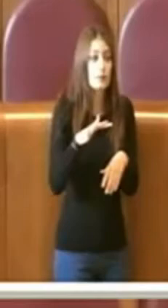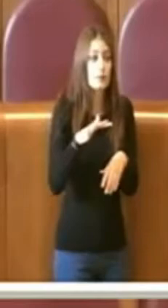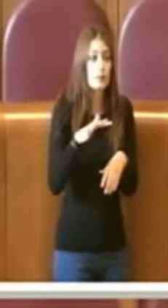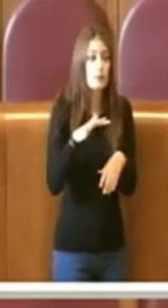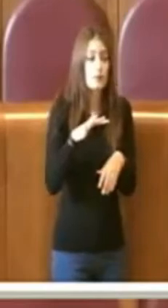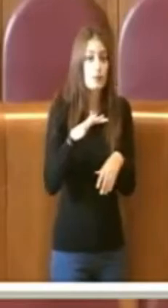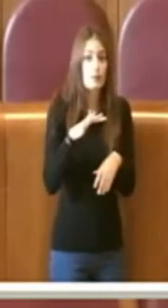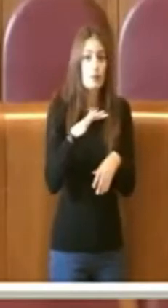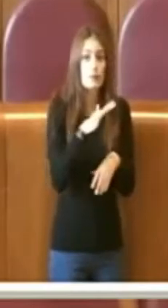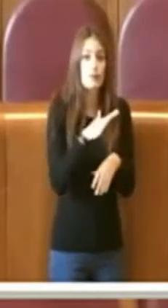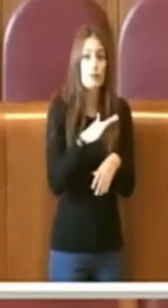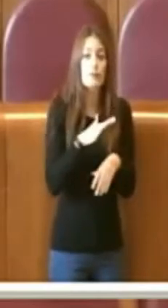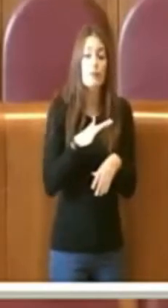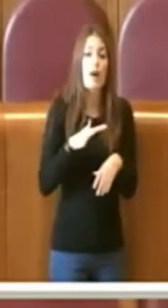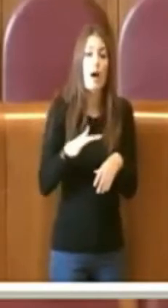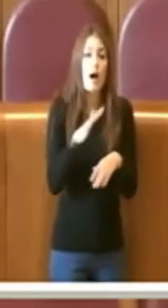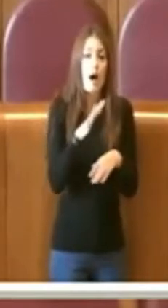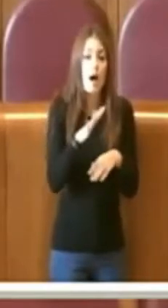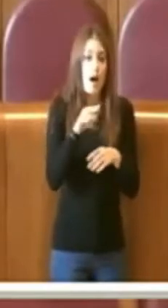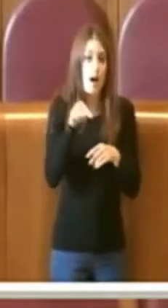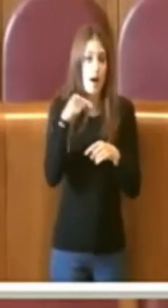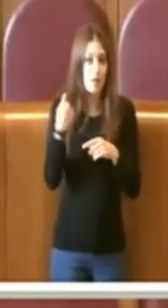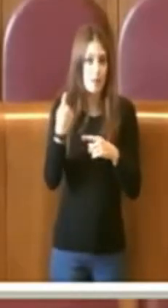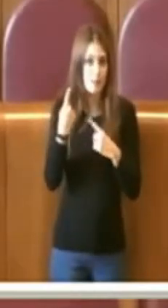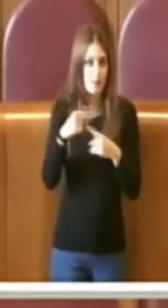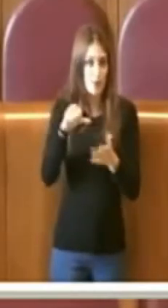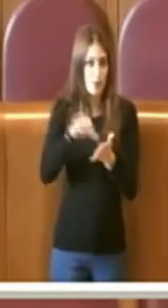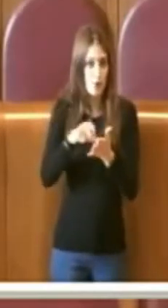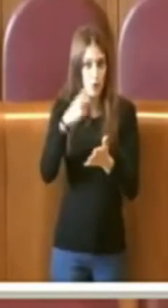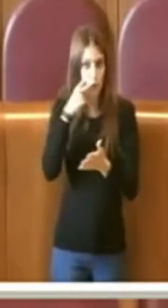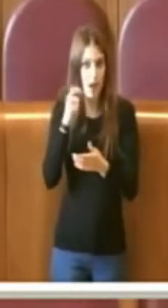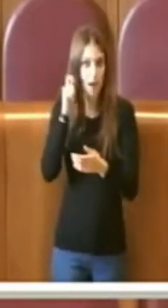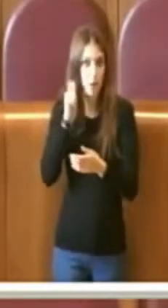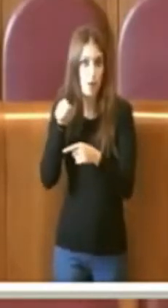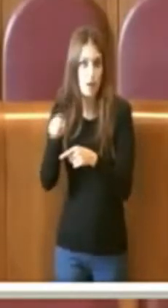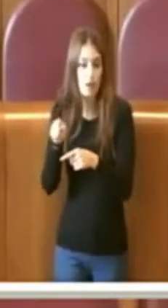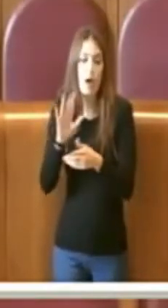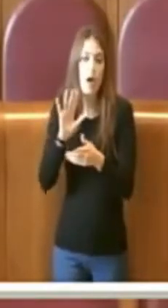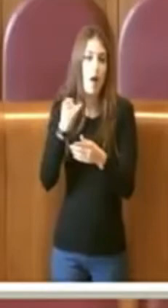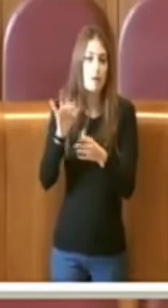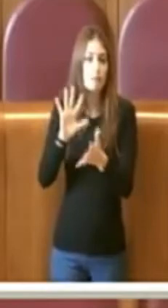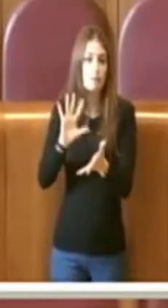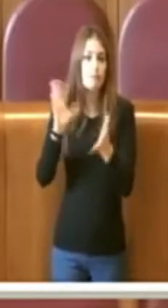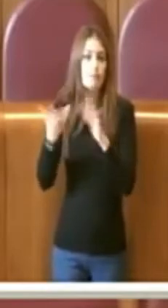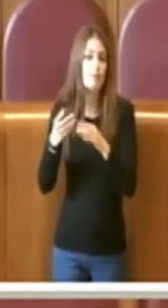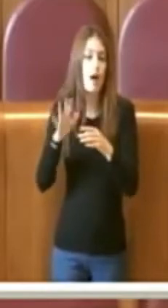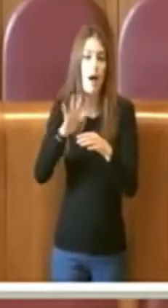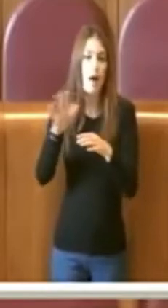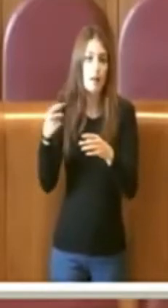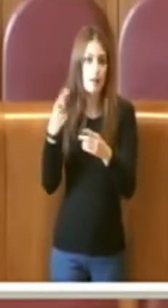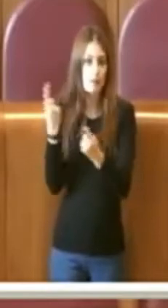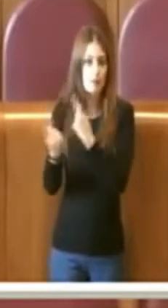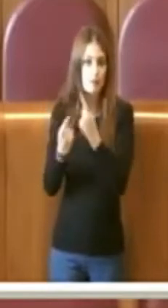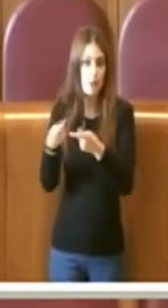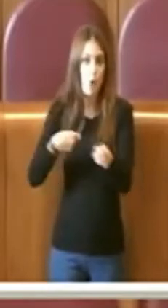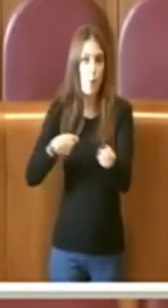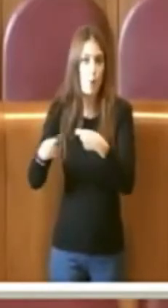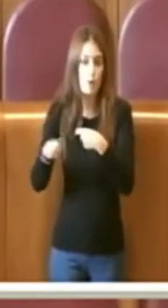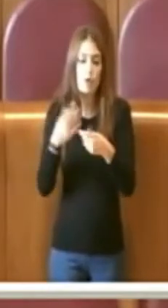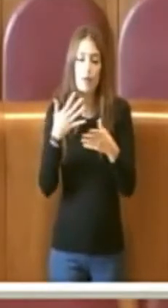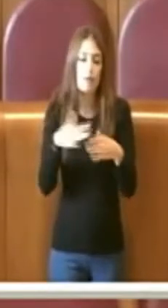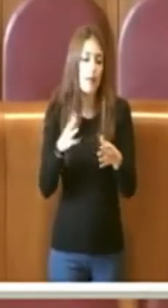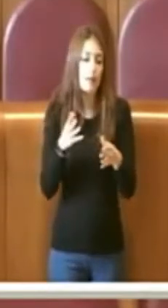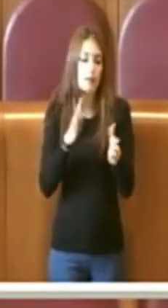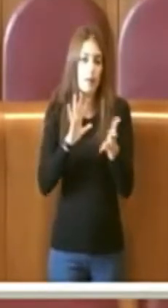destinata per gli operatori del centro carni ad altre realtà commerciali. Quindi anche questo percorso è andato di